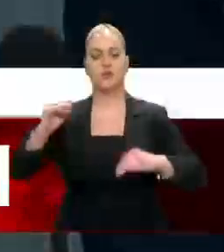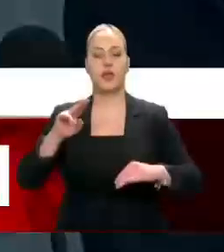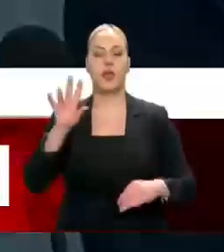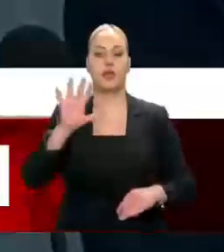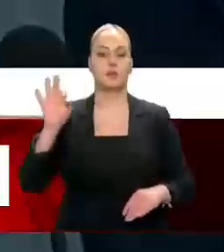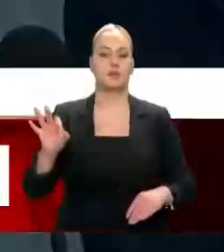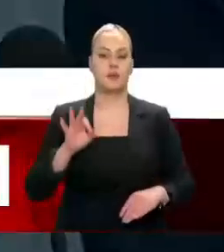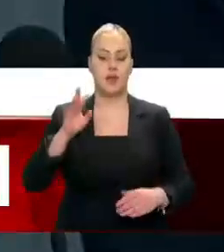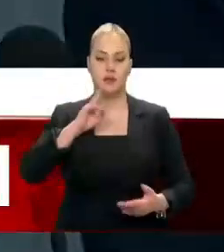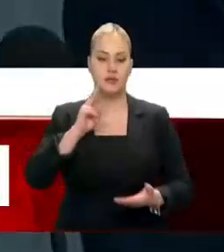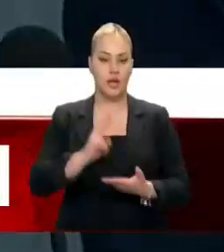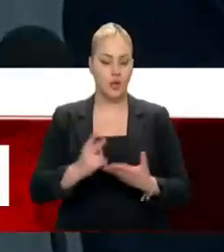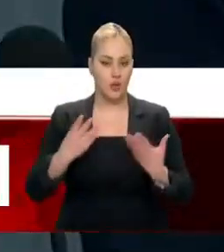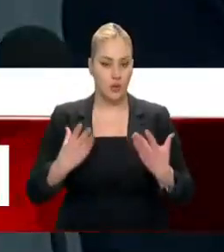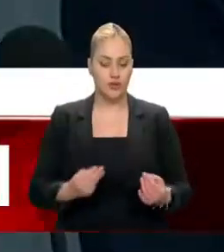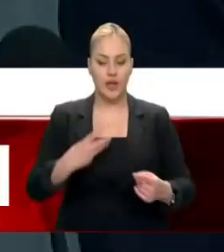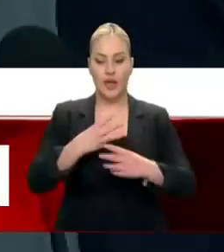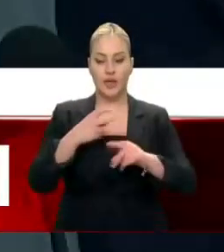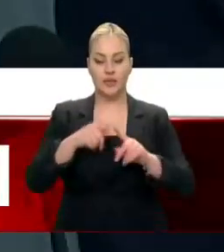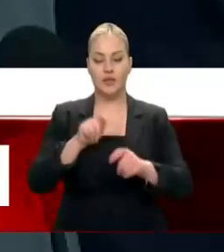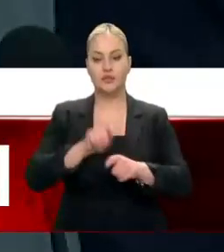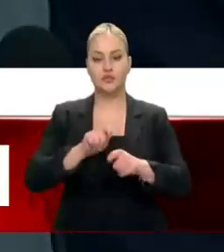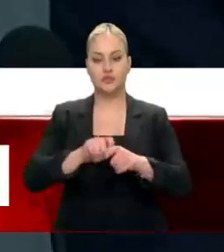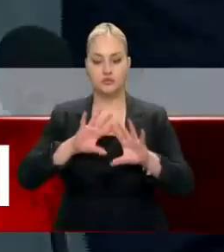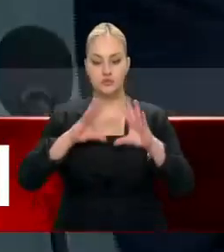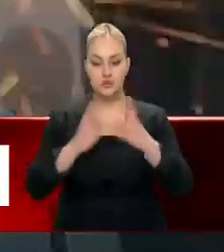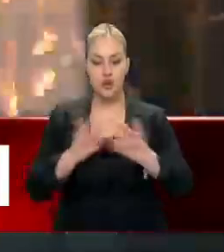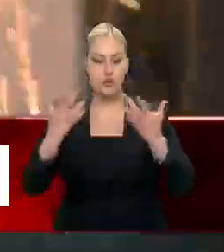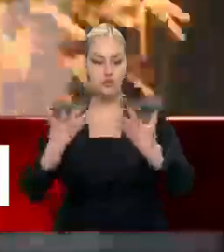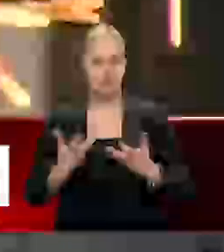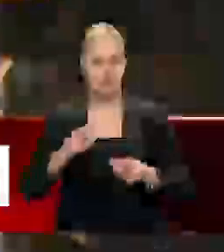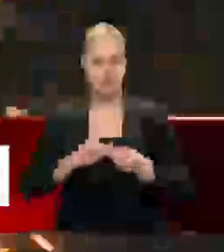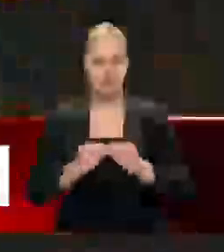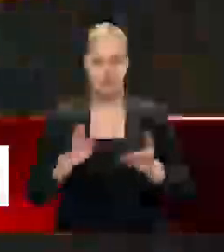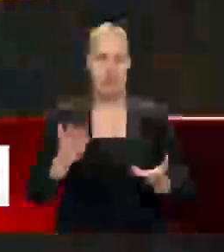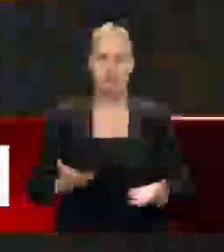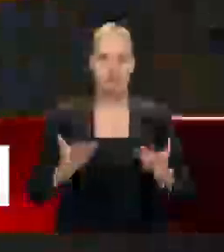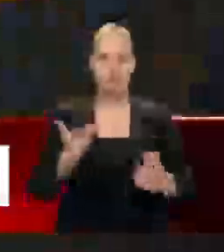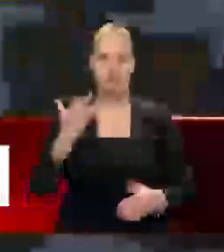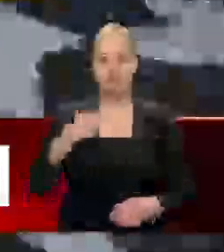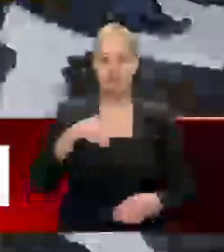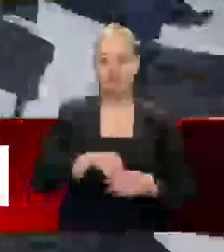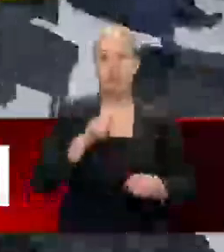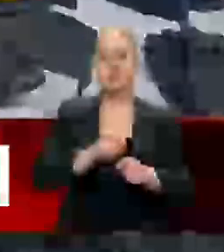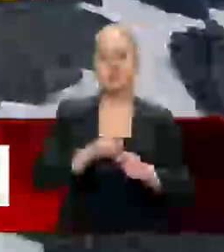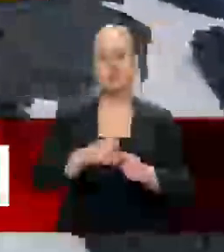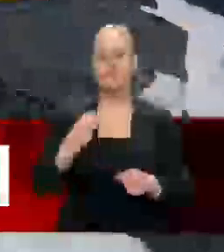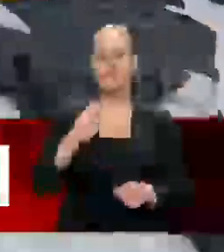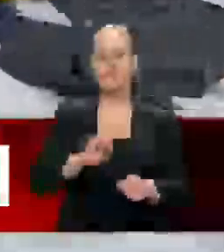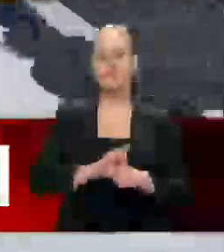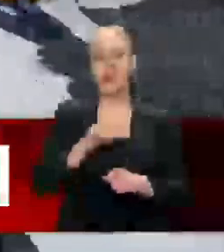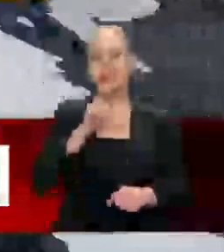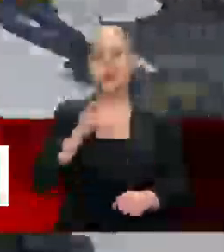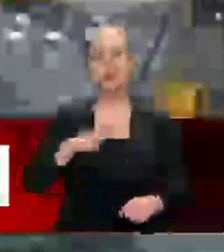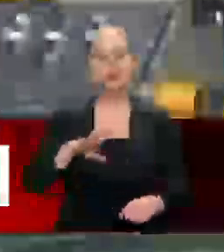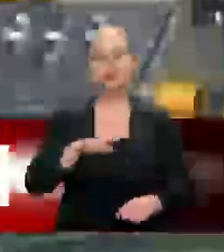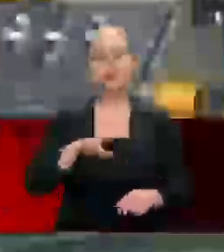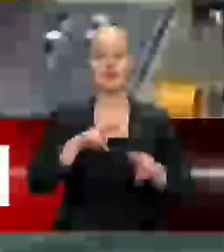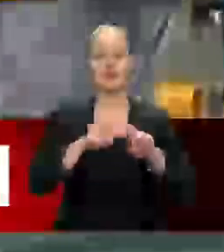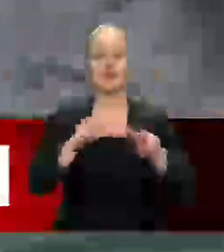25 dünya sür üzerindeki yükünü hafifletmek için EYT sürecinde işveren taleplerinde liste başıydı kıdem